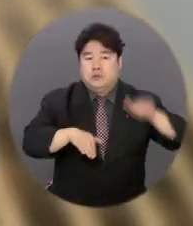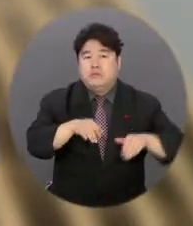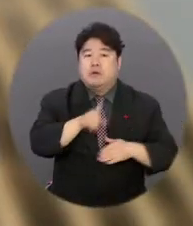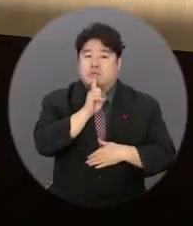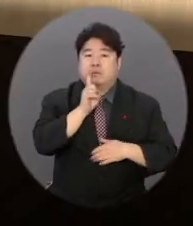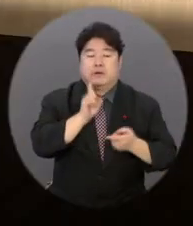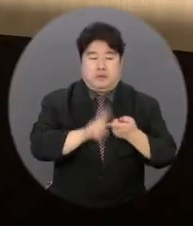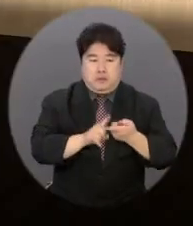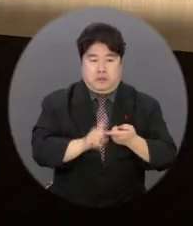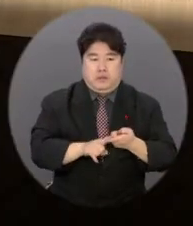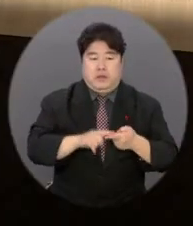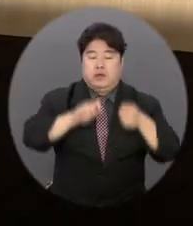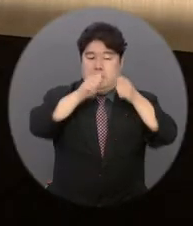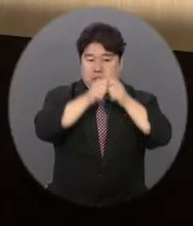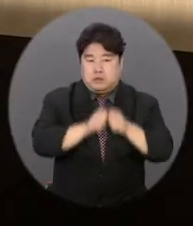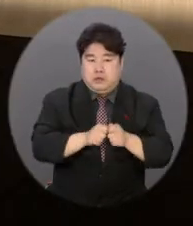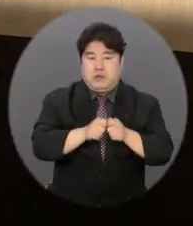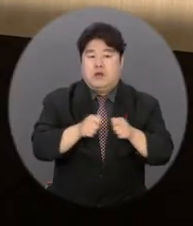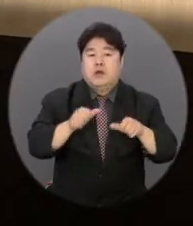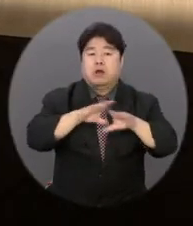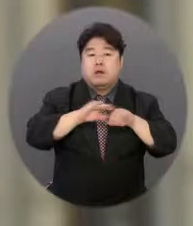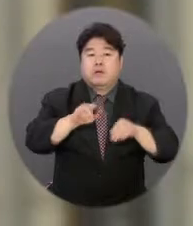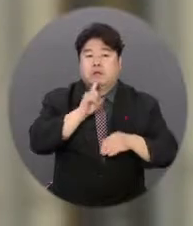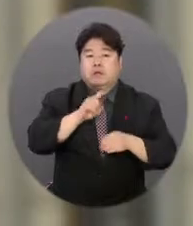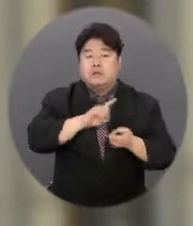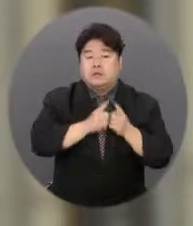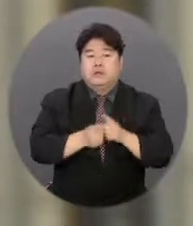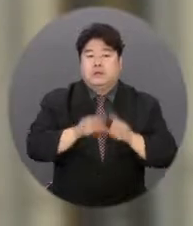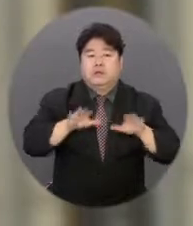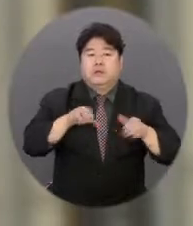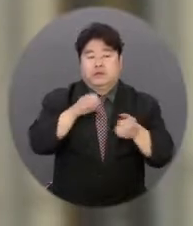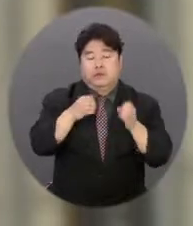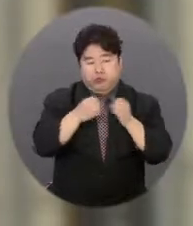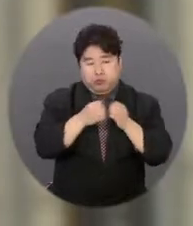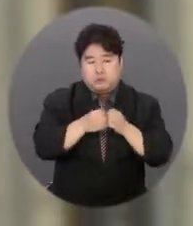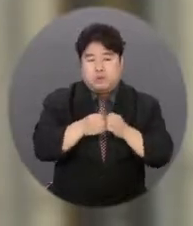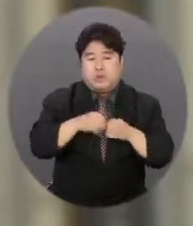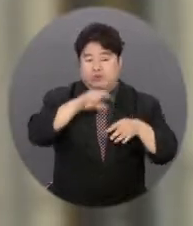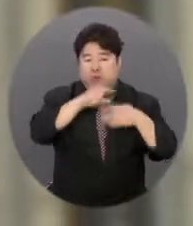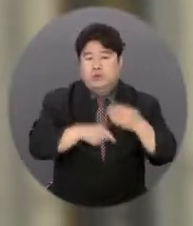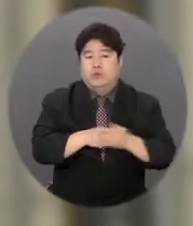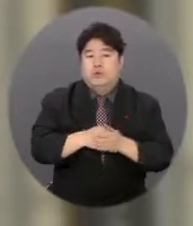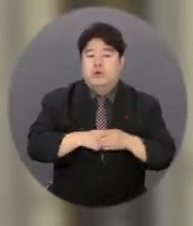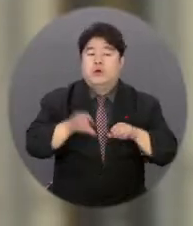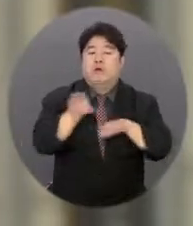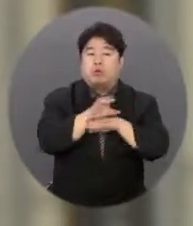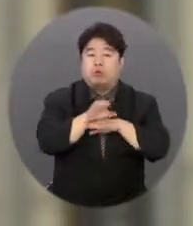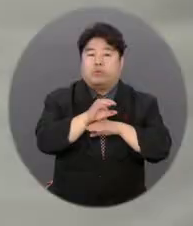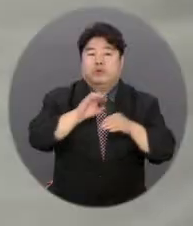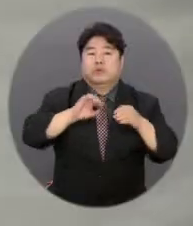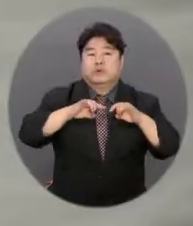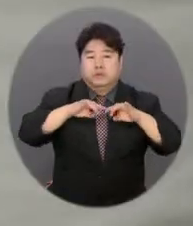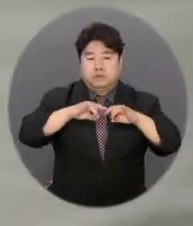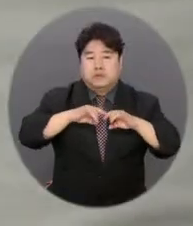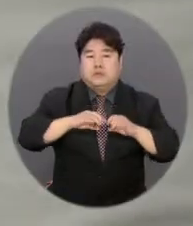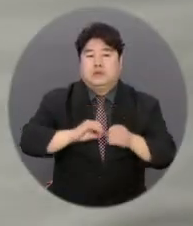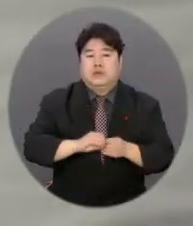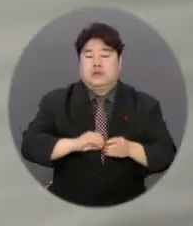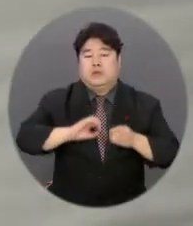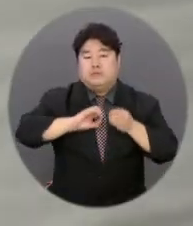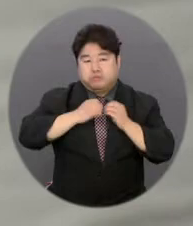주장에 대해 자세한 해명 대신 해당 문구와 프로그램이 전사 놀이라는 입장에 내세우고 있습니다